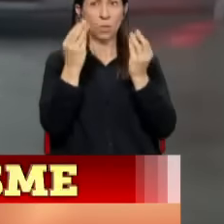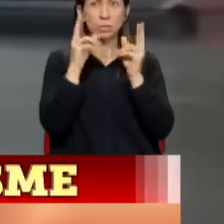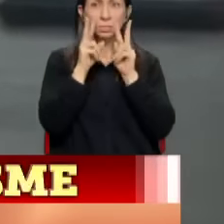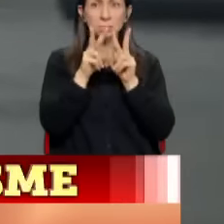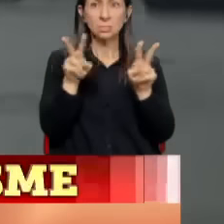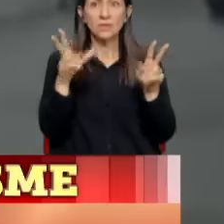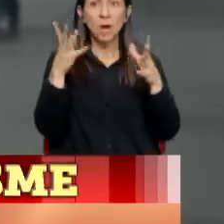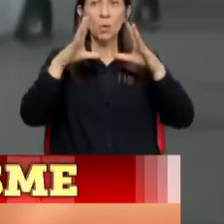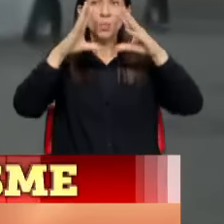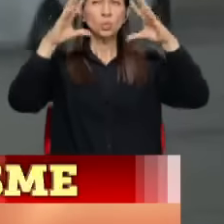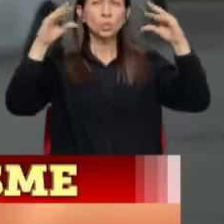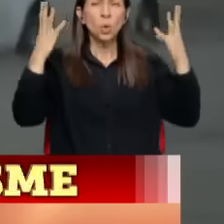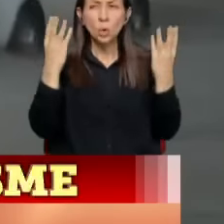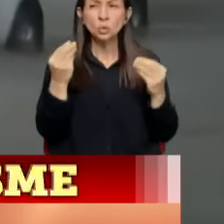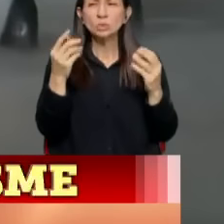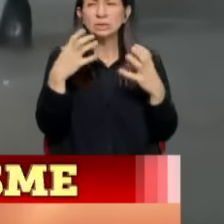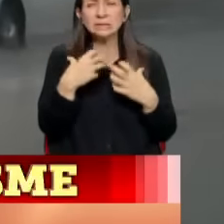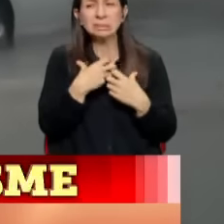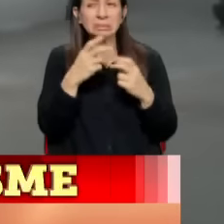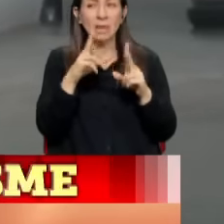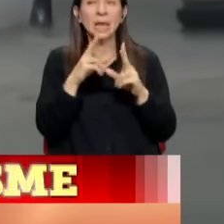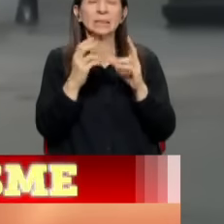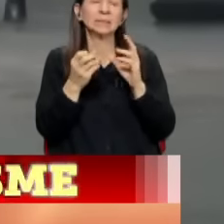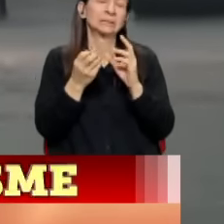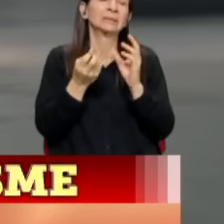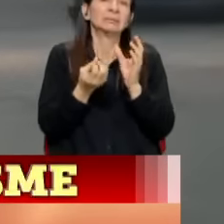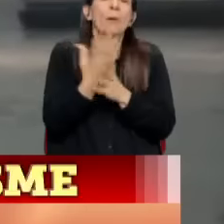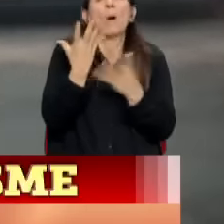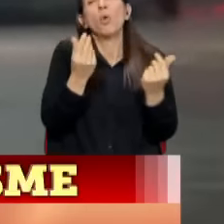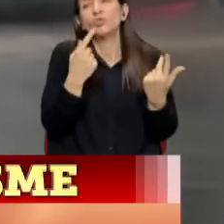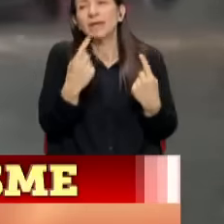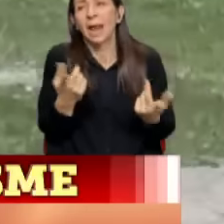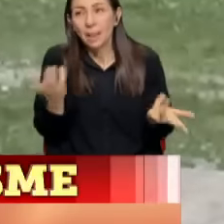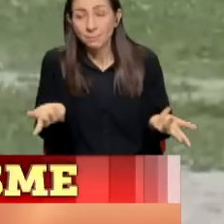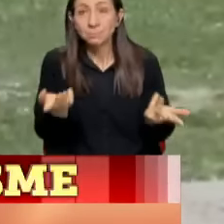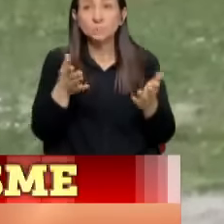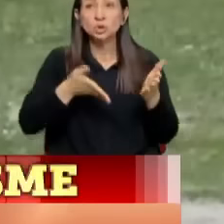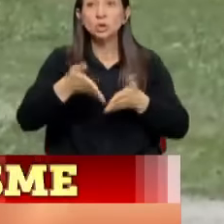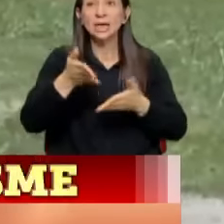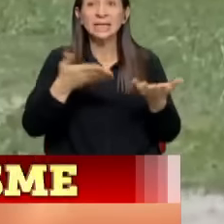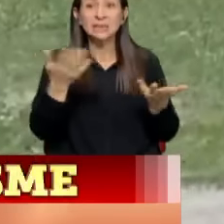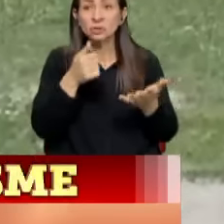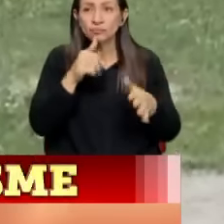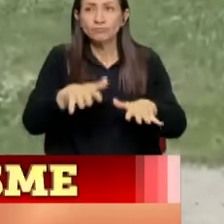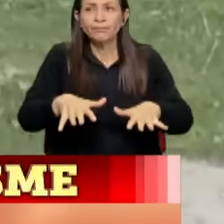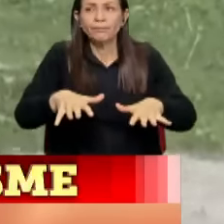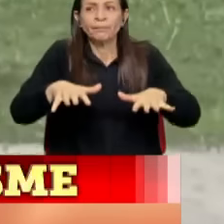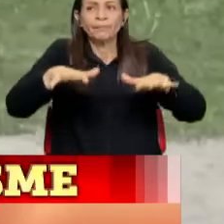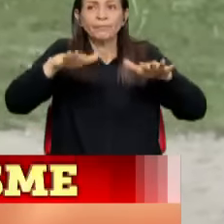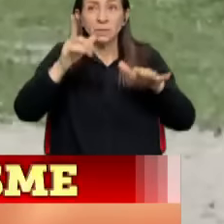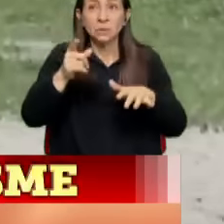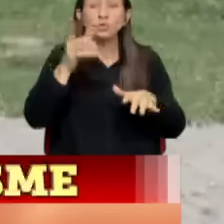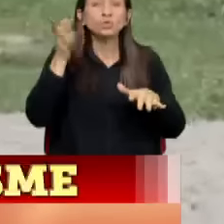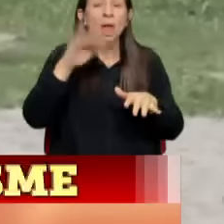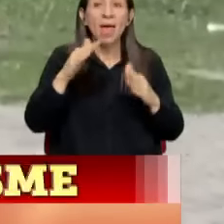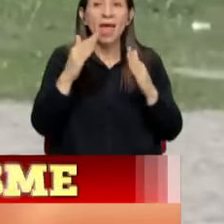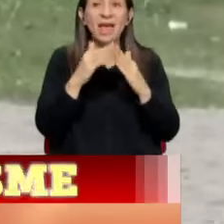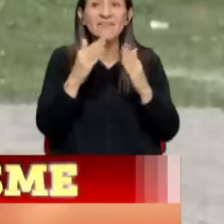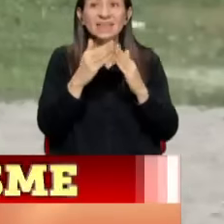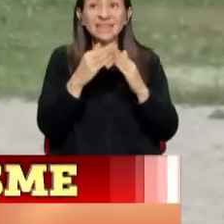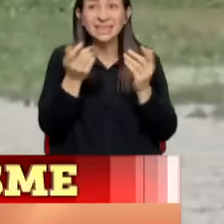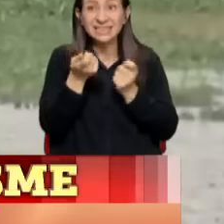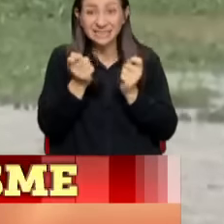gösterdi ya da bulutlu olduğu için yeni gün aydınlandı, öyle söyleyelim. sokakların nasıl su altında kaldığını, sonra